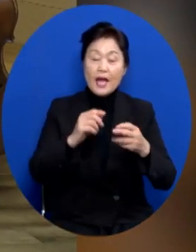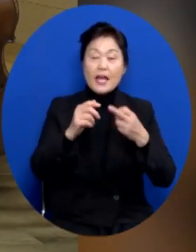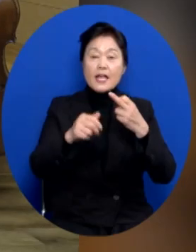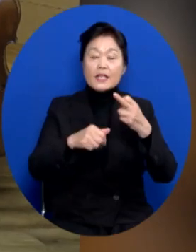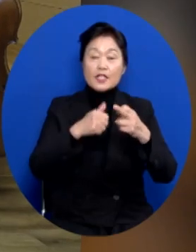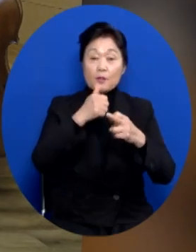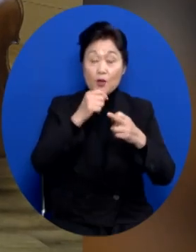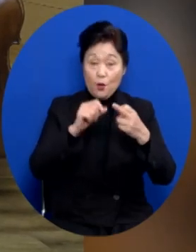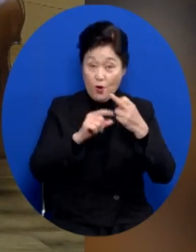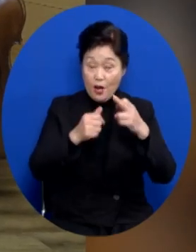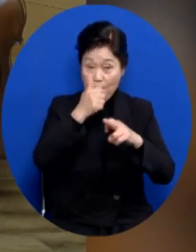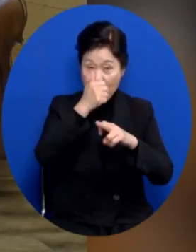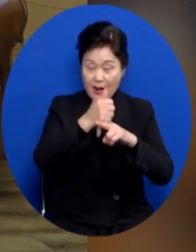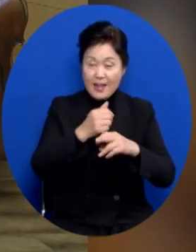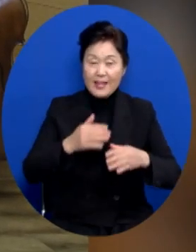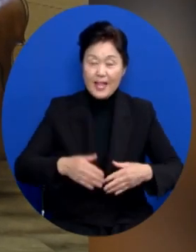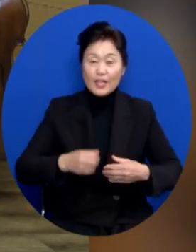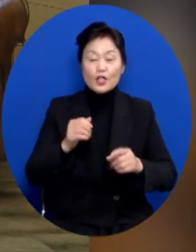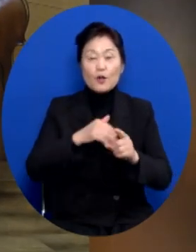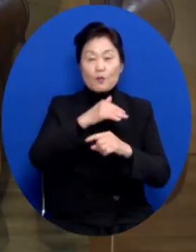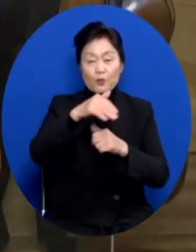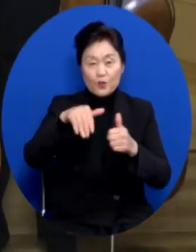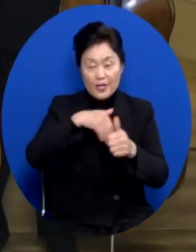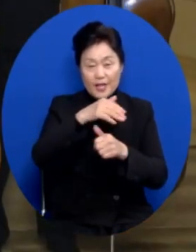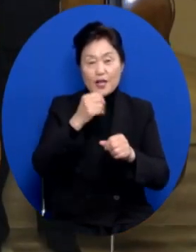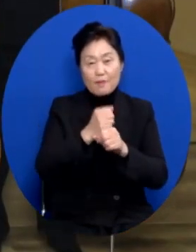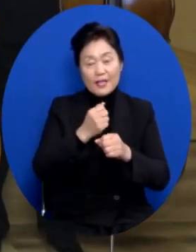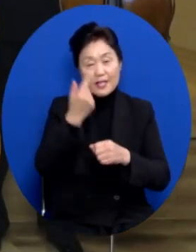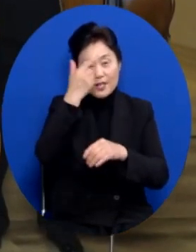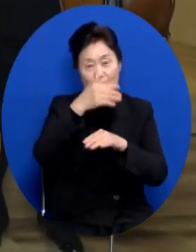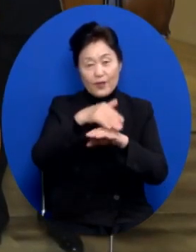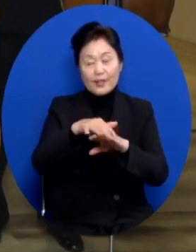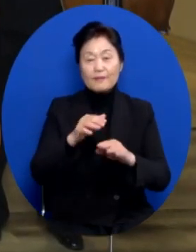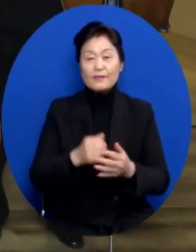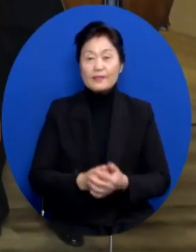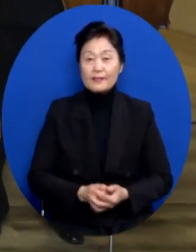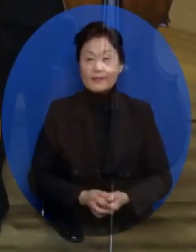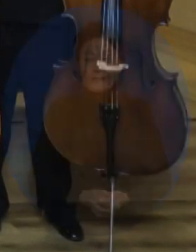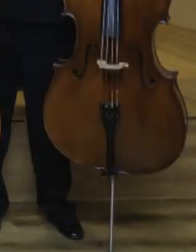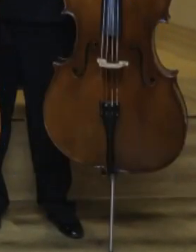따뜻한 분위기를 선사할 예정입니다. 지금까지 오늘의 주요 단신이었습니다.